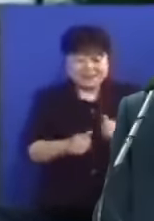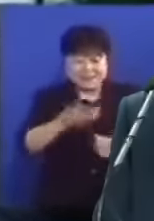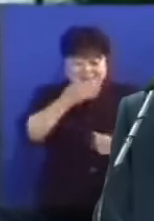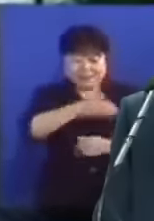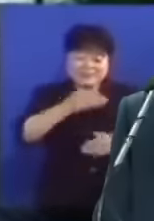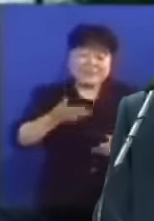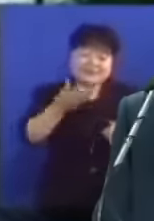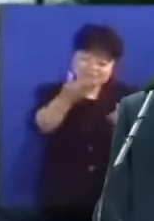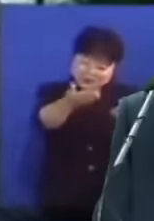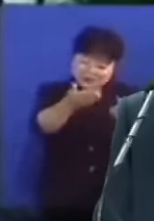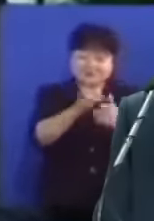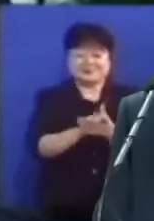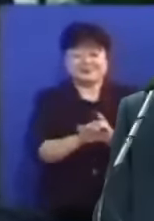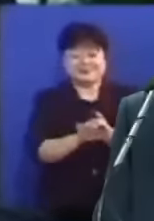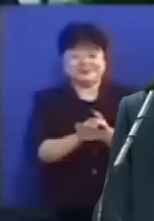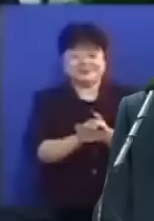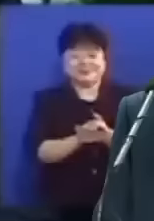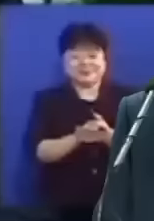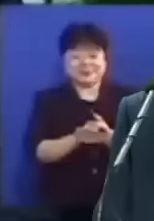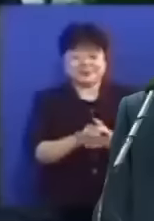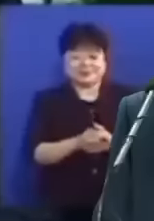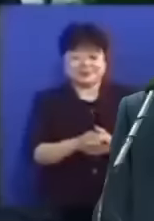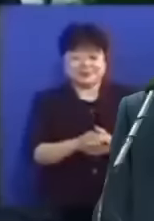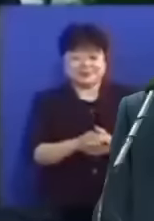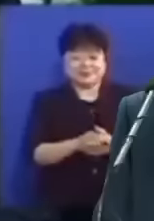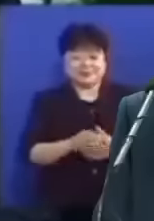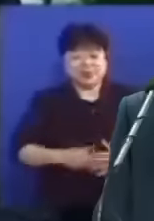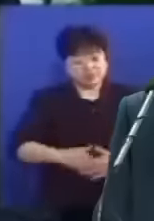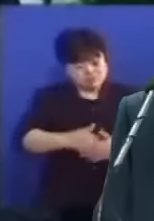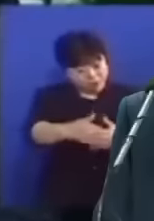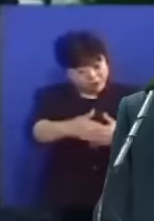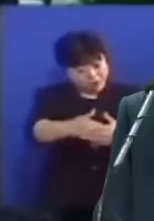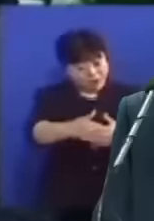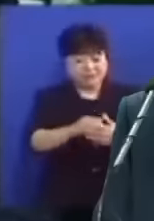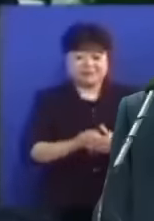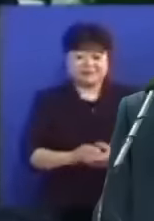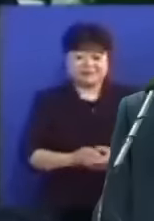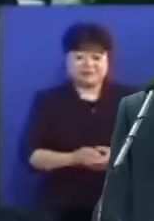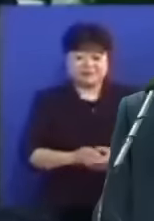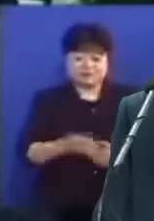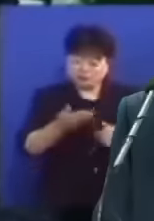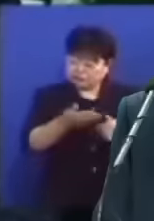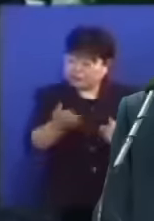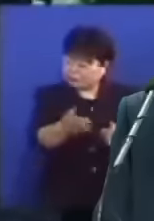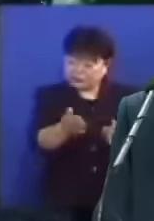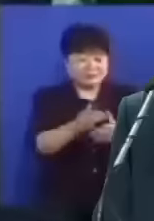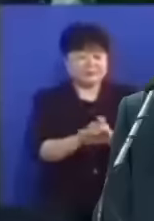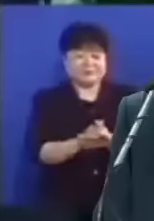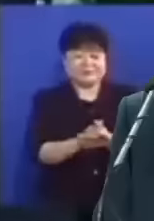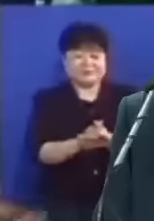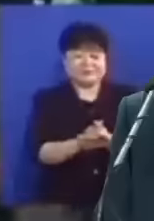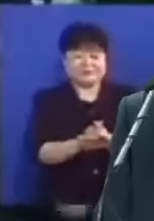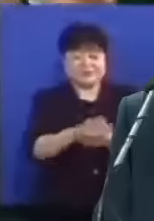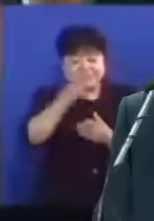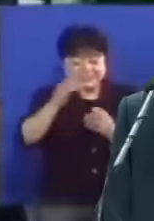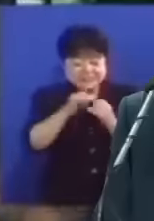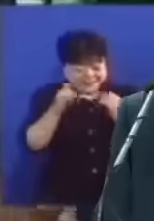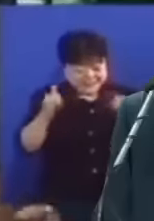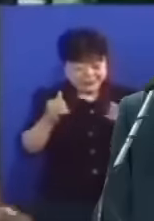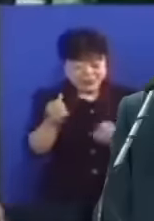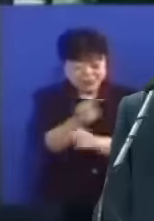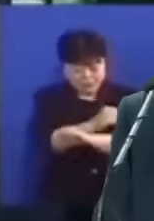밥상 차려주시는 것입니다. 배가 부릅니까? 아무것도 안 주시는 것입니다. 이스라엘